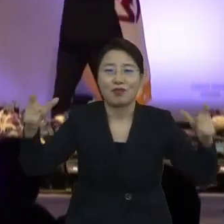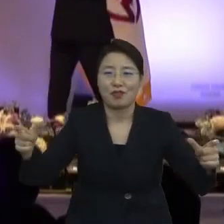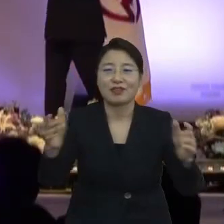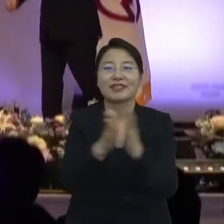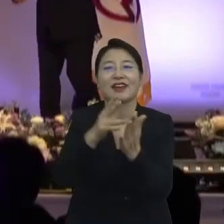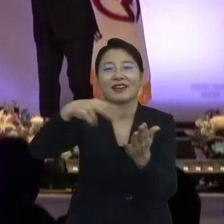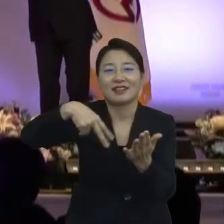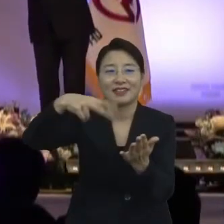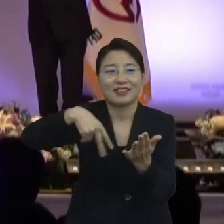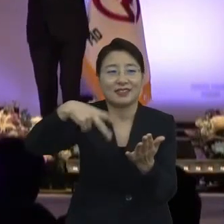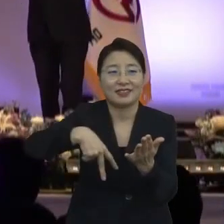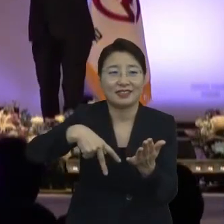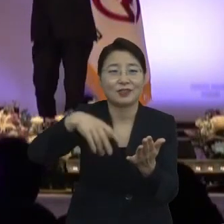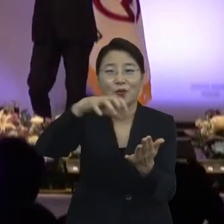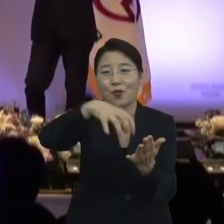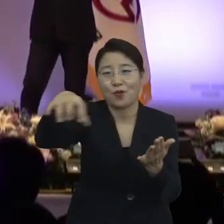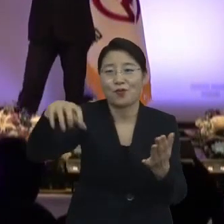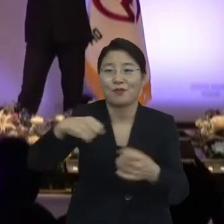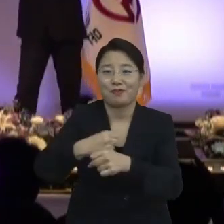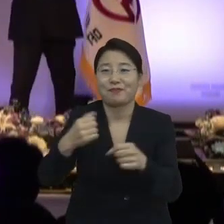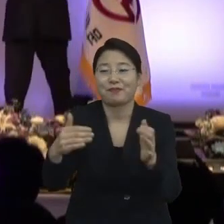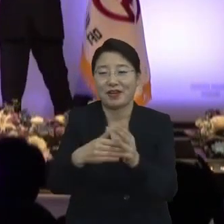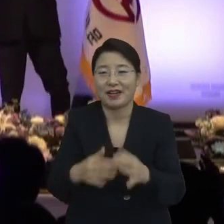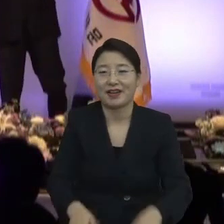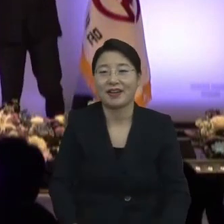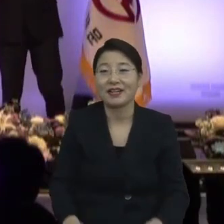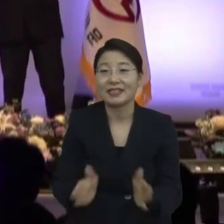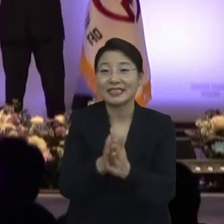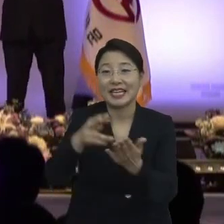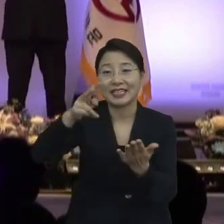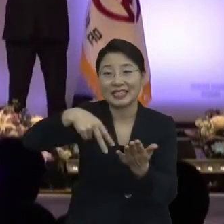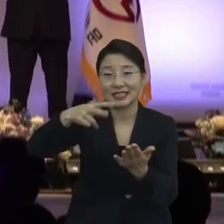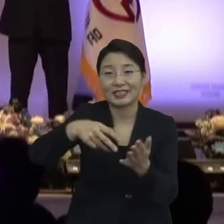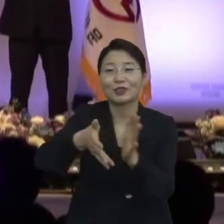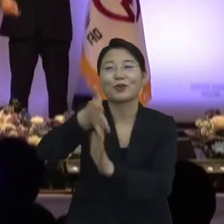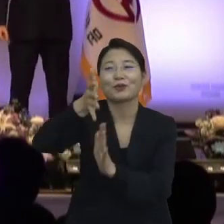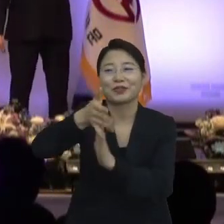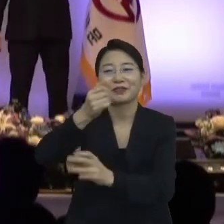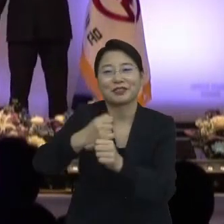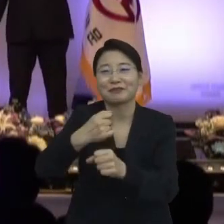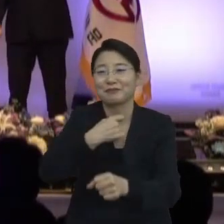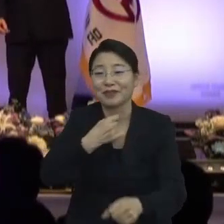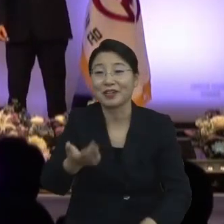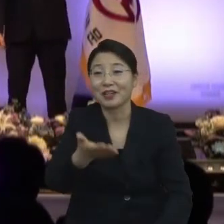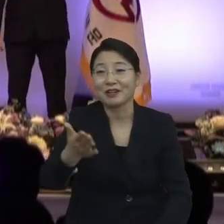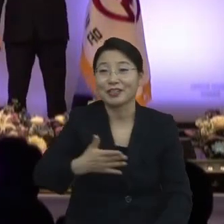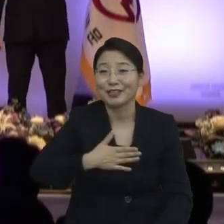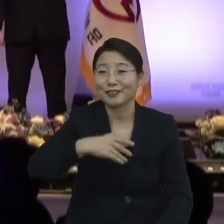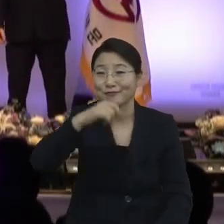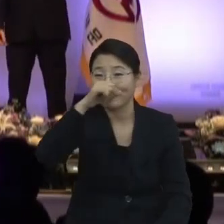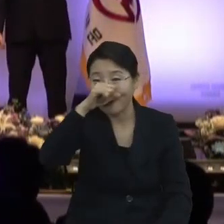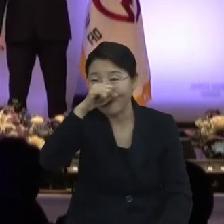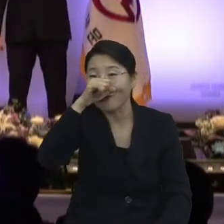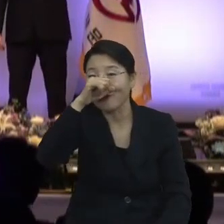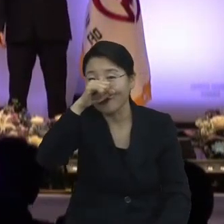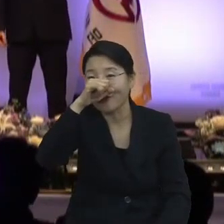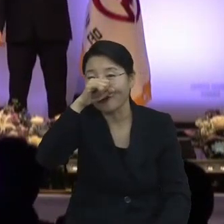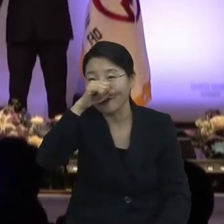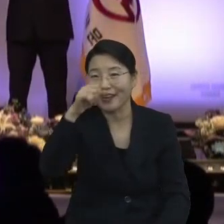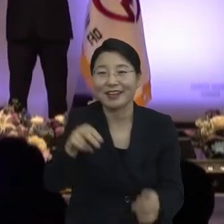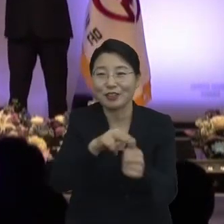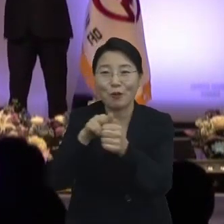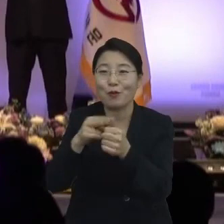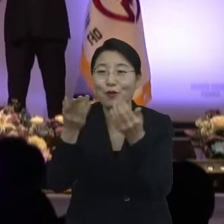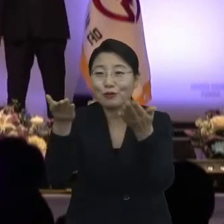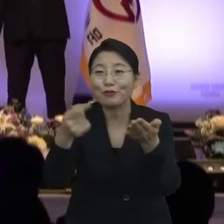한강까지 이렇게 그 넓혀놨는데 이제 책 읽는 도시를 만드는 거죠. 여러분 기분 좋으시게 한마디 그 정보를